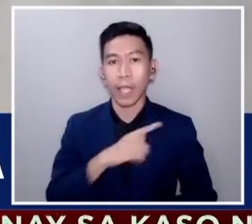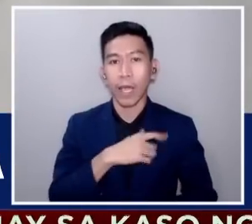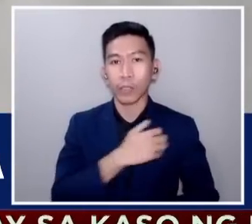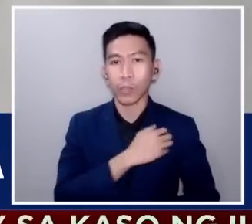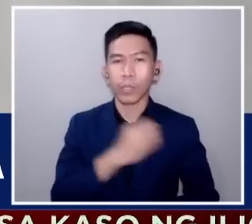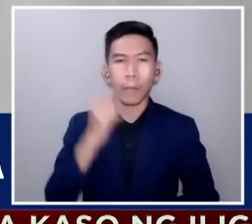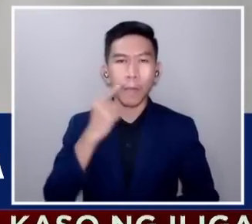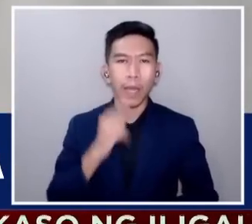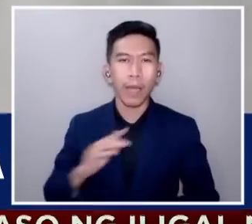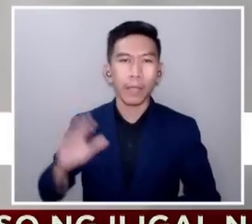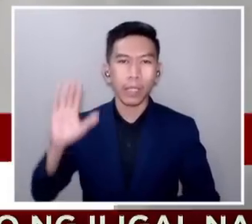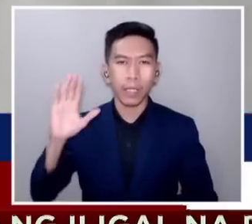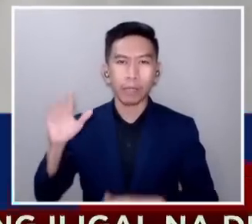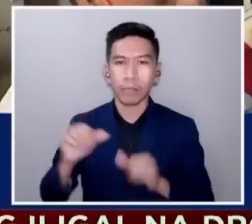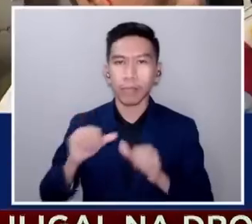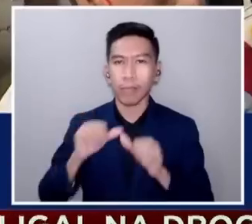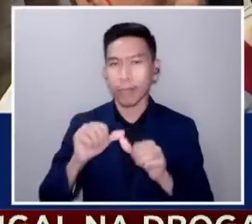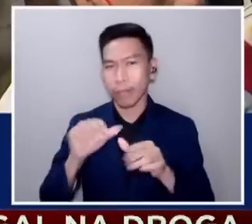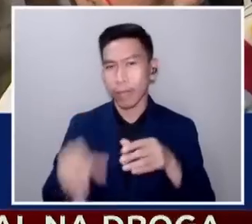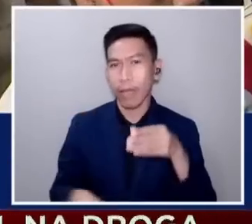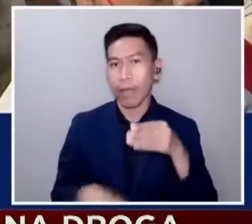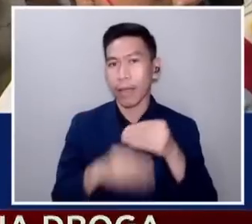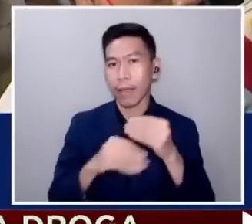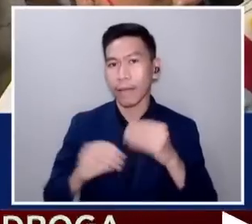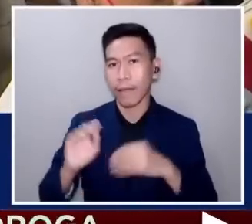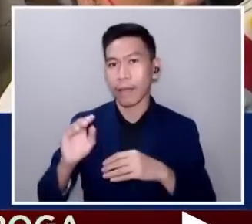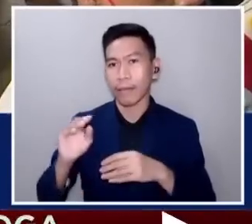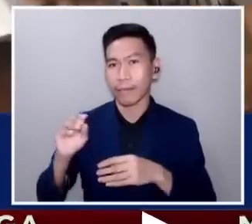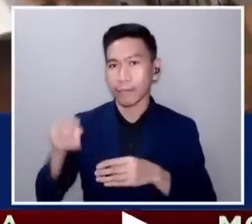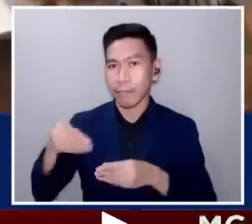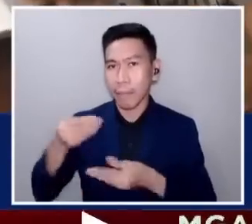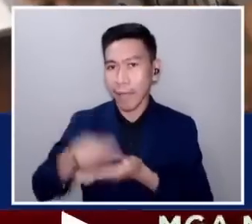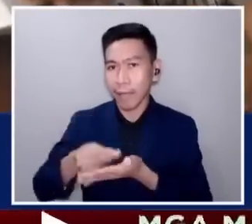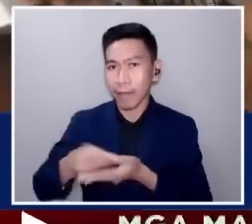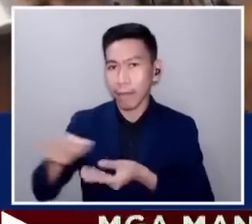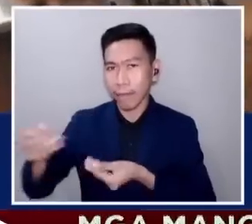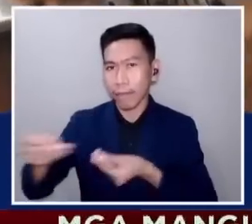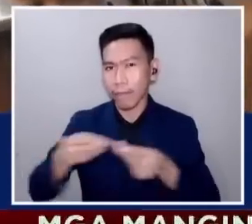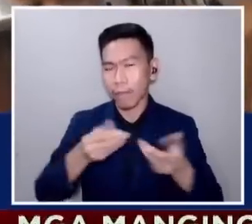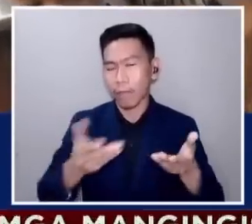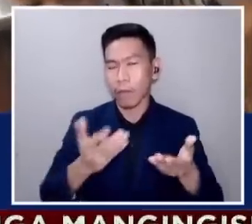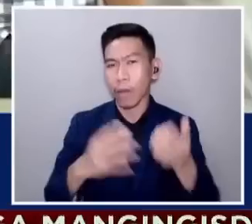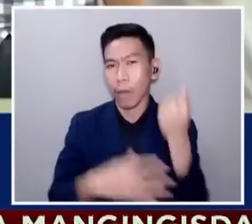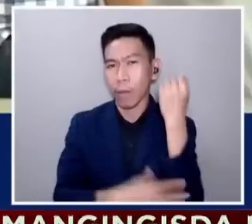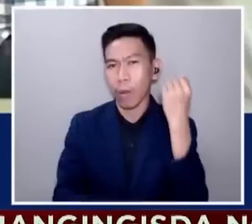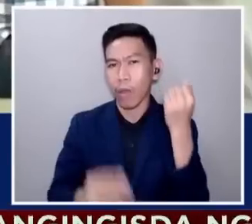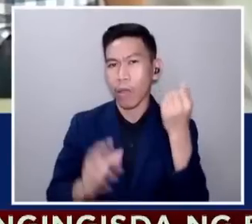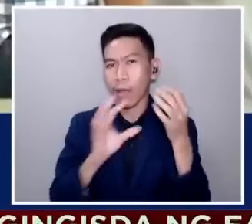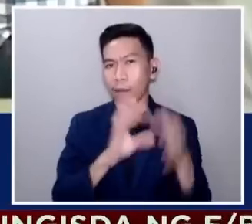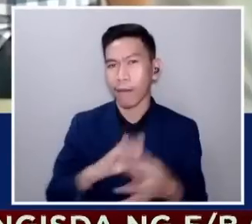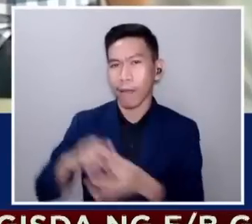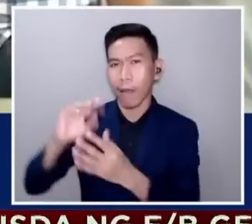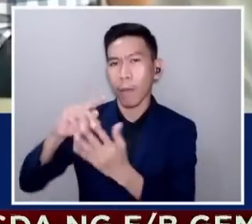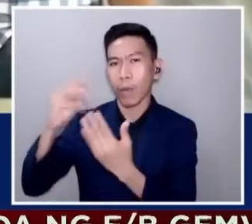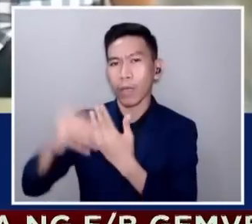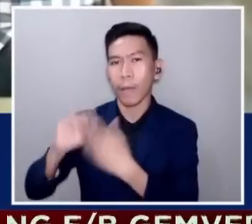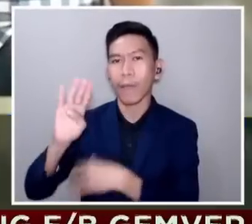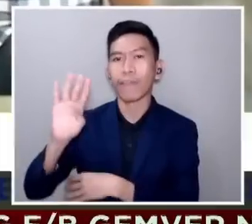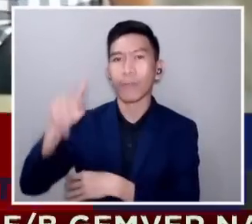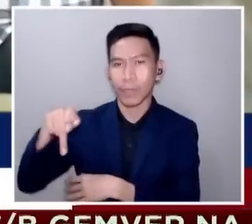palalawigin at dadagdagan pa ang ayuda na binibigay sa mga mahihirap sa ilalim ng 4Ps. Ang tawag sa